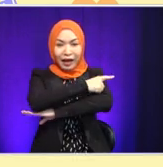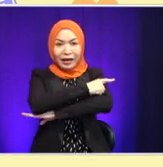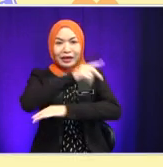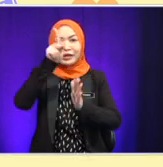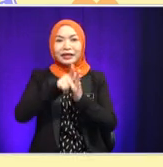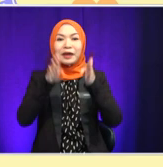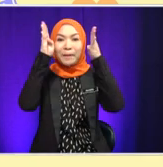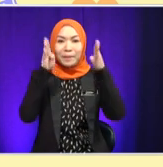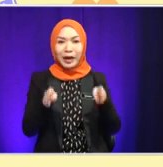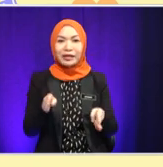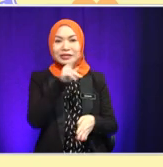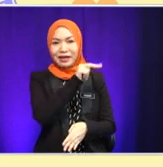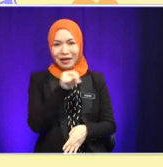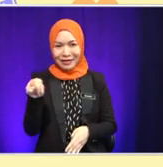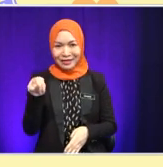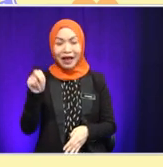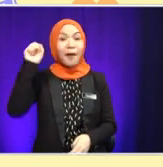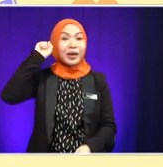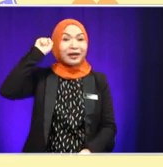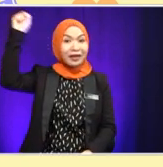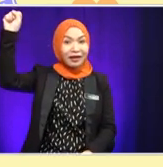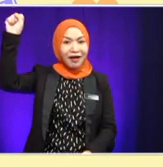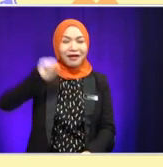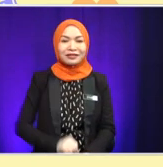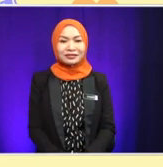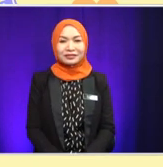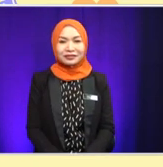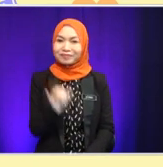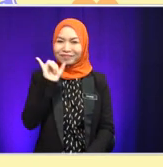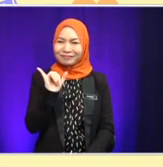kemerdekaan oke oke bagus